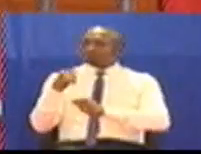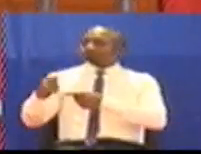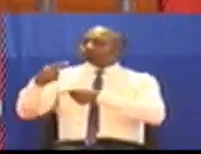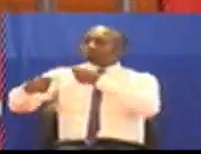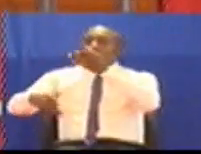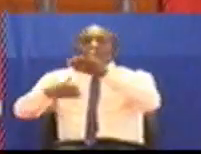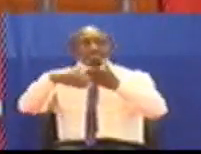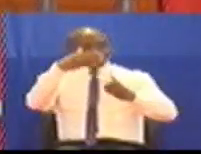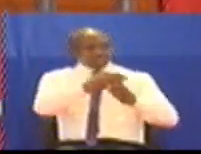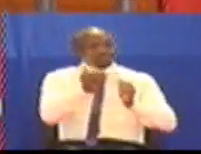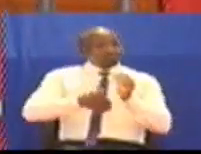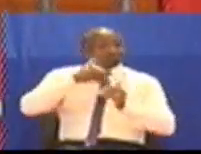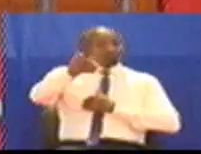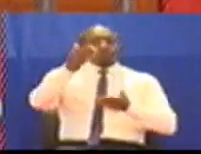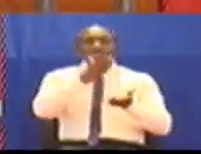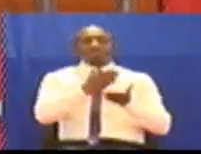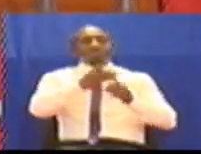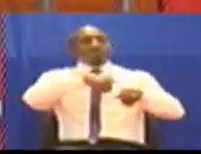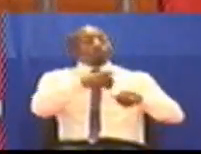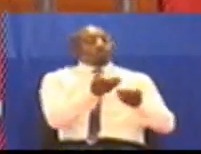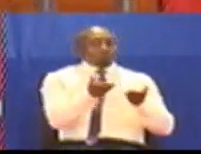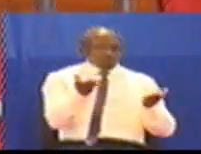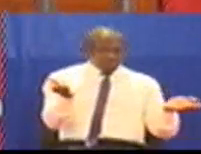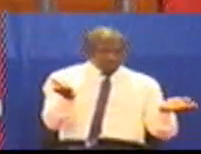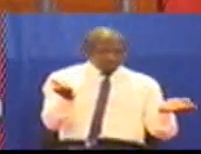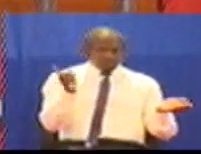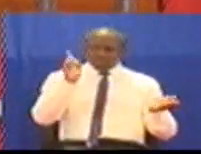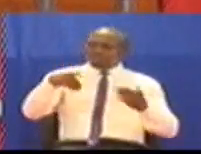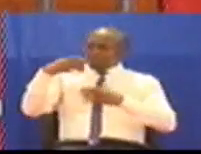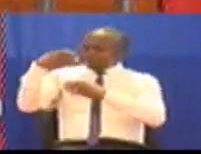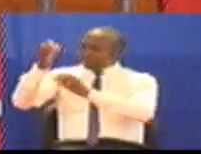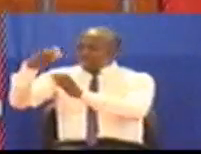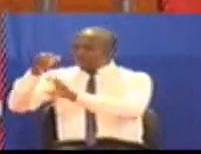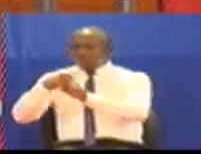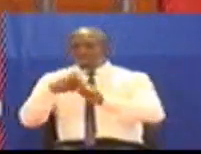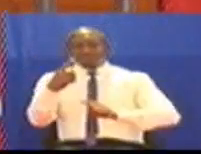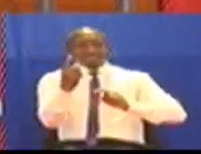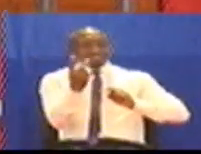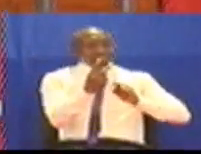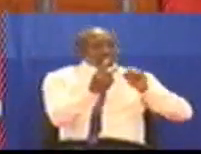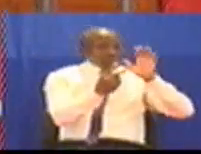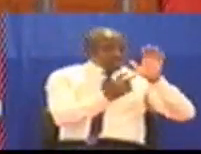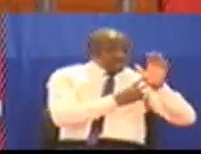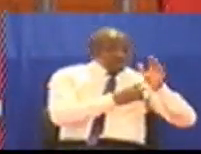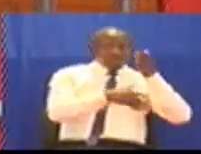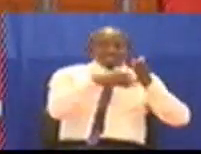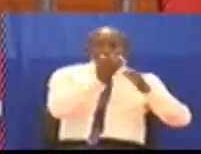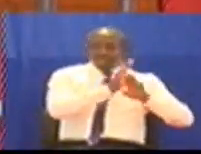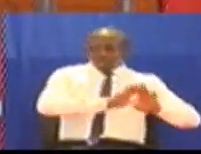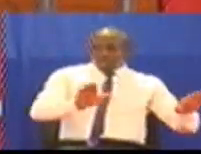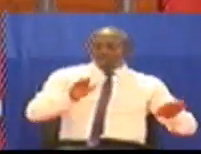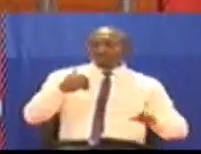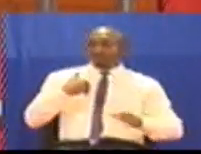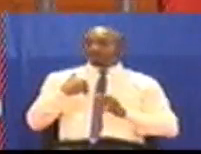ujenzi, yatakamilika wakati wowote. Lakini kuna maabara 227 zimejengwa. Nipende tu kuongezea